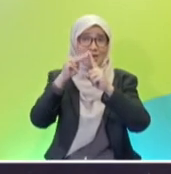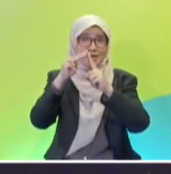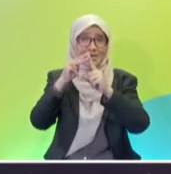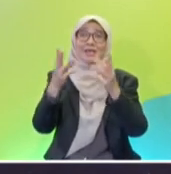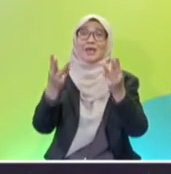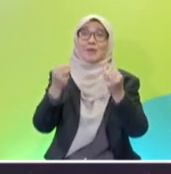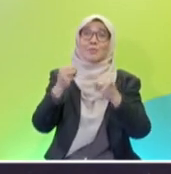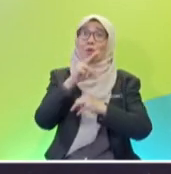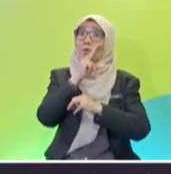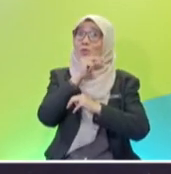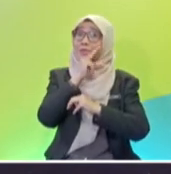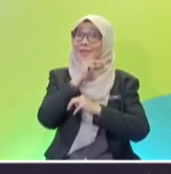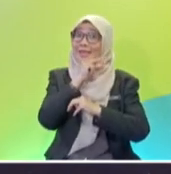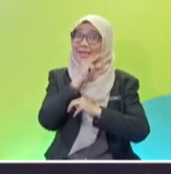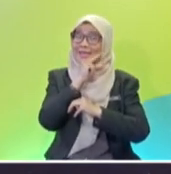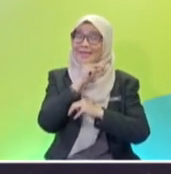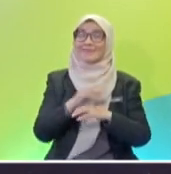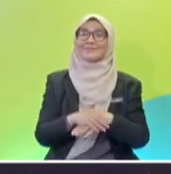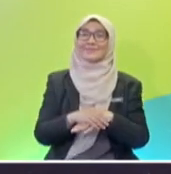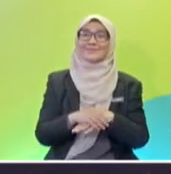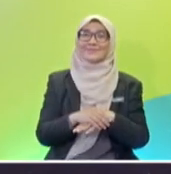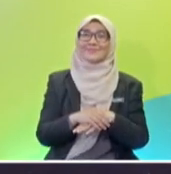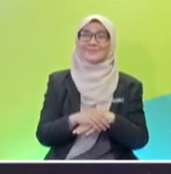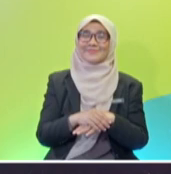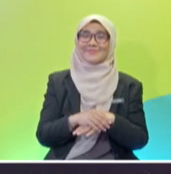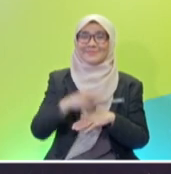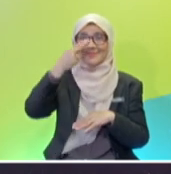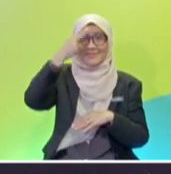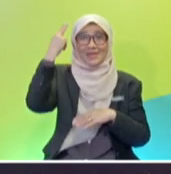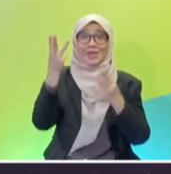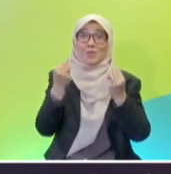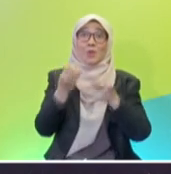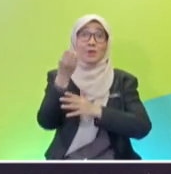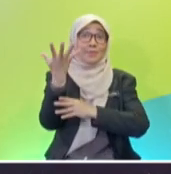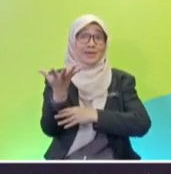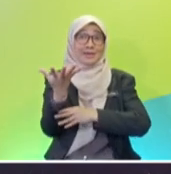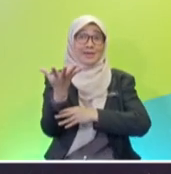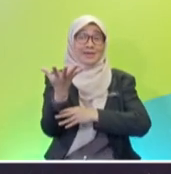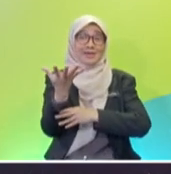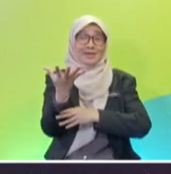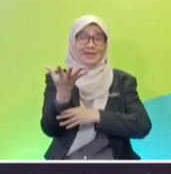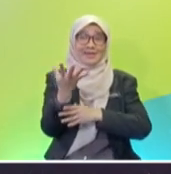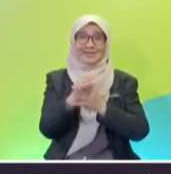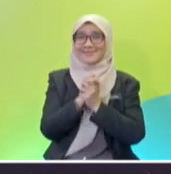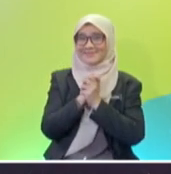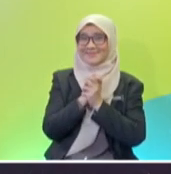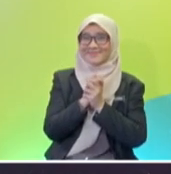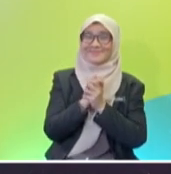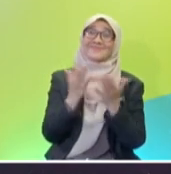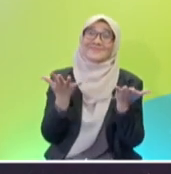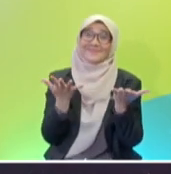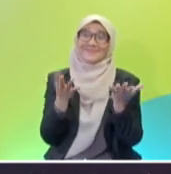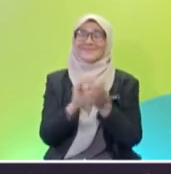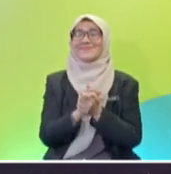cikgu. Berapa banyak yang saya boleh dapat? Hanif nak berapa ikut? Saya rasa alhamdulillah dapat markah penuh. Dapat